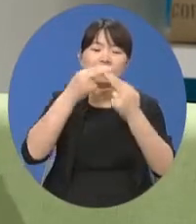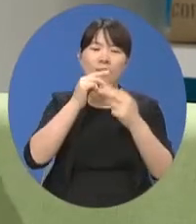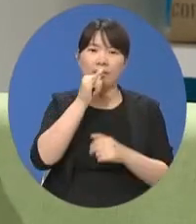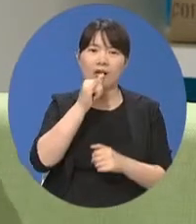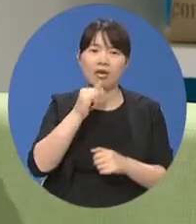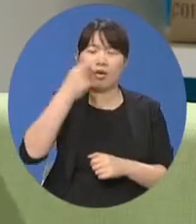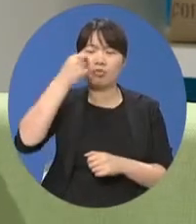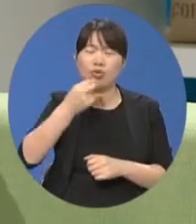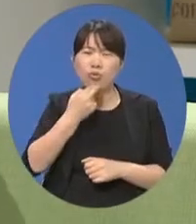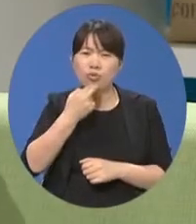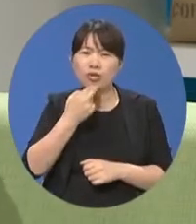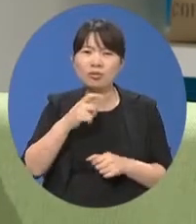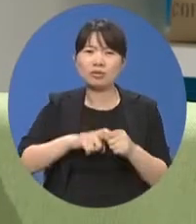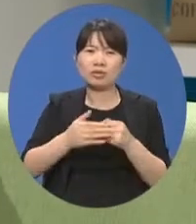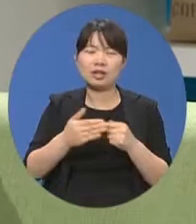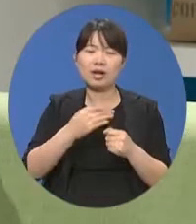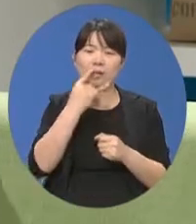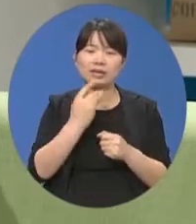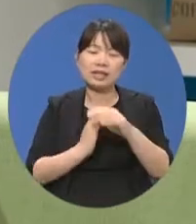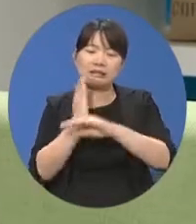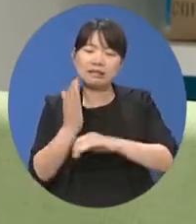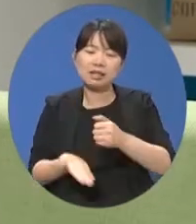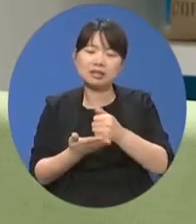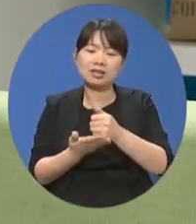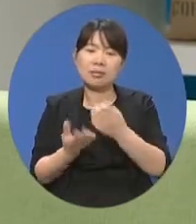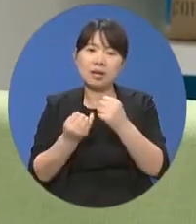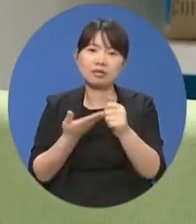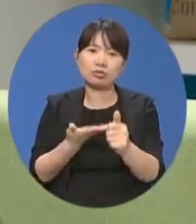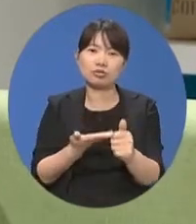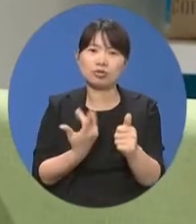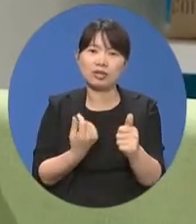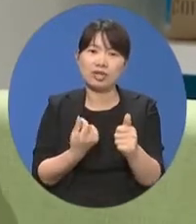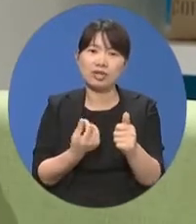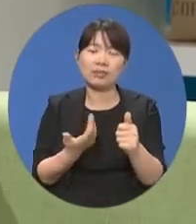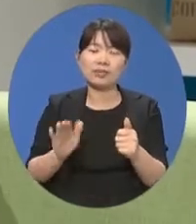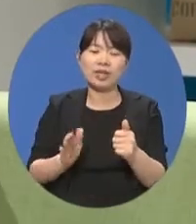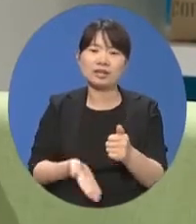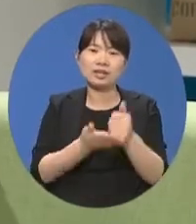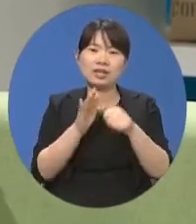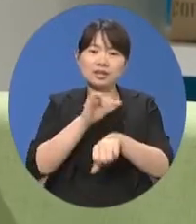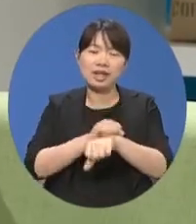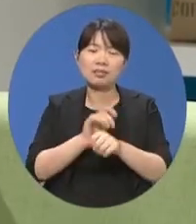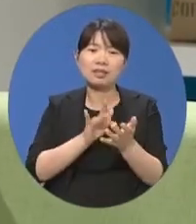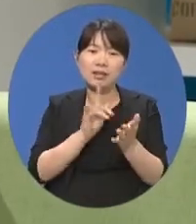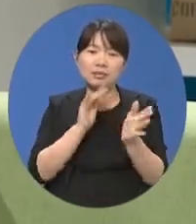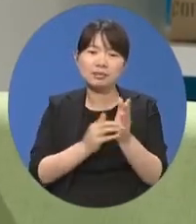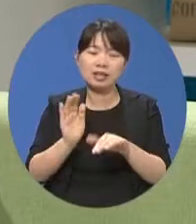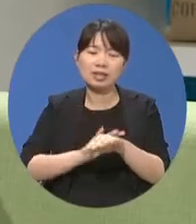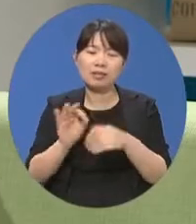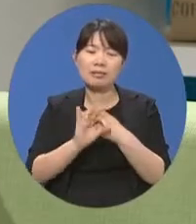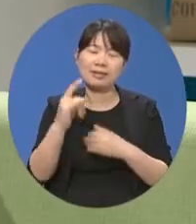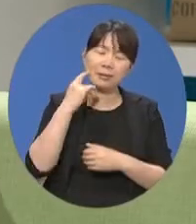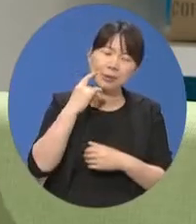근데 울리지 않으시려고 어머님이 과도하게 지금 칭찬을 많이 하신 것 같아요. 근데 칭찬도요, 잘하면 약인데요. 잘못 쓰면